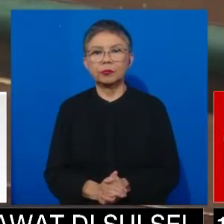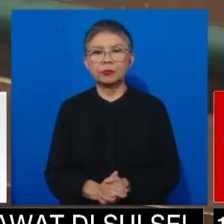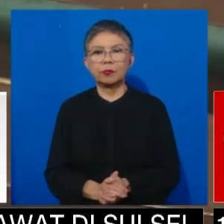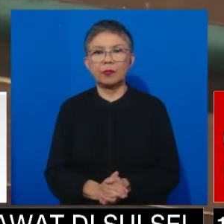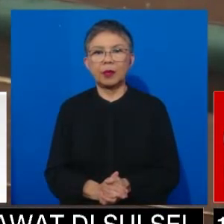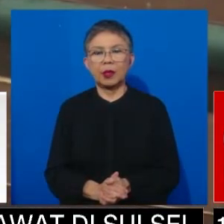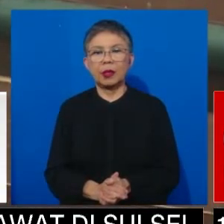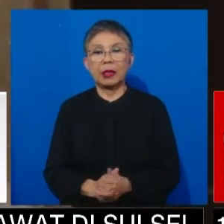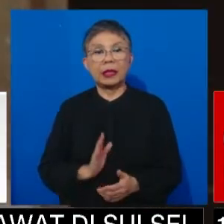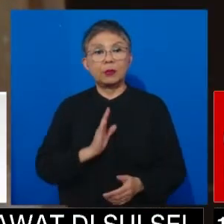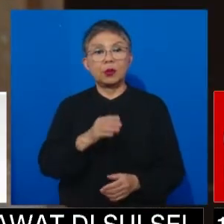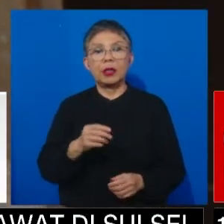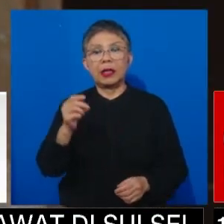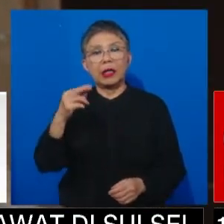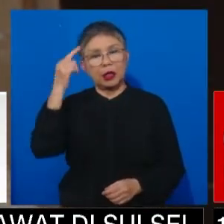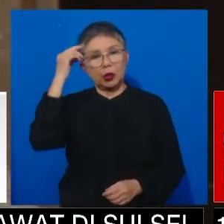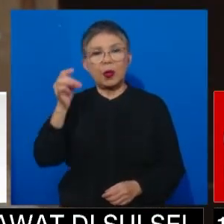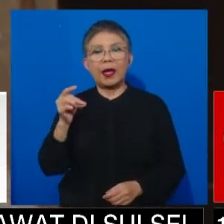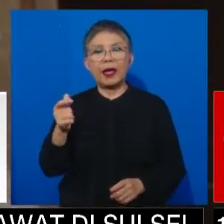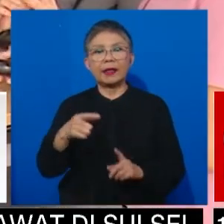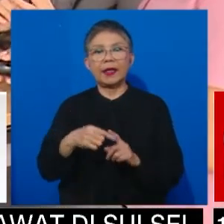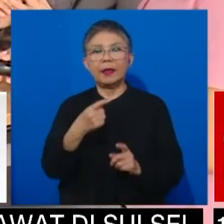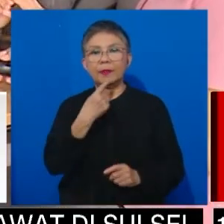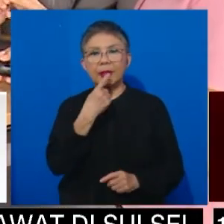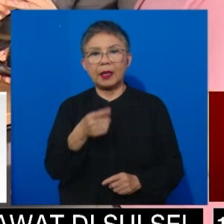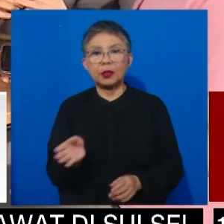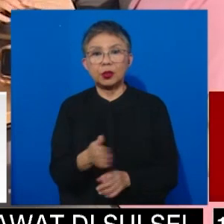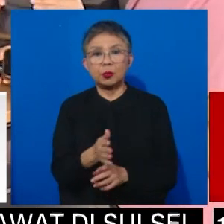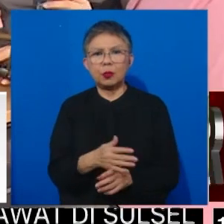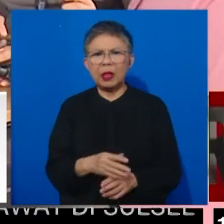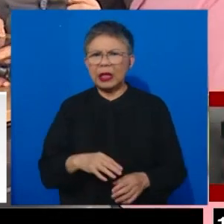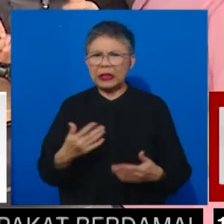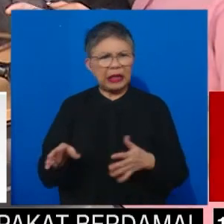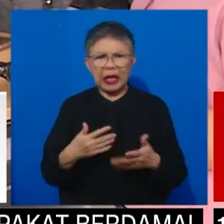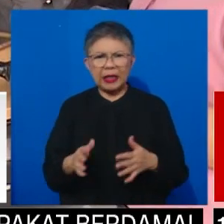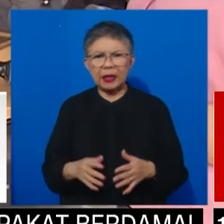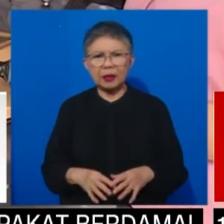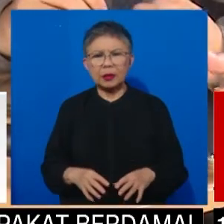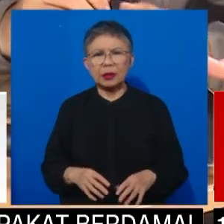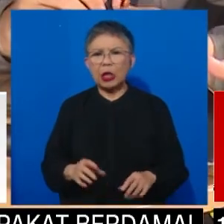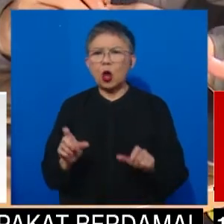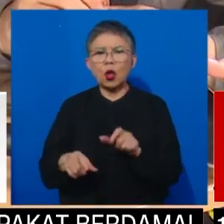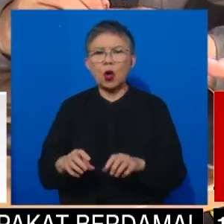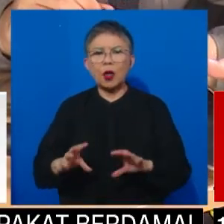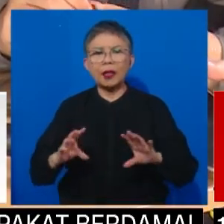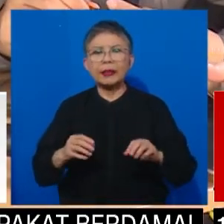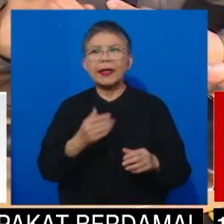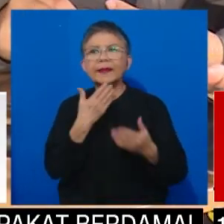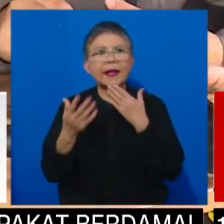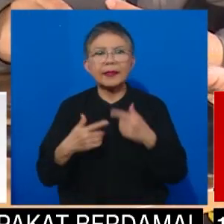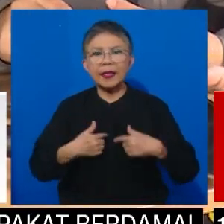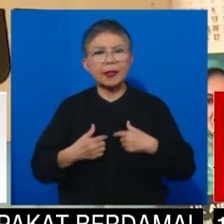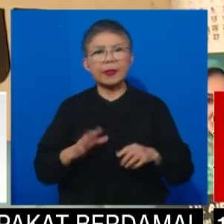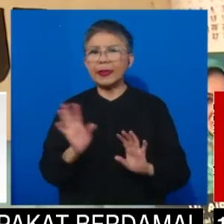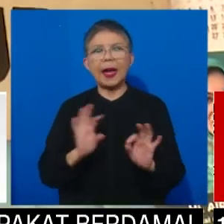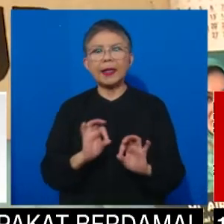Ditemui di rumahnya, Ketua RT setempat Sarif Marjaya mengatakan sebelumnya tidak ada pihak manapun yang berkoordinasi dengannya ataupun Ketua RW saat